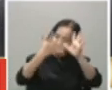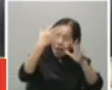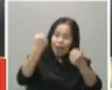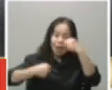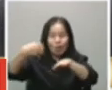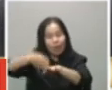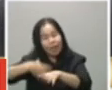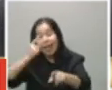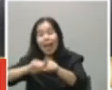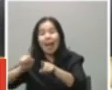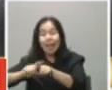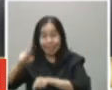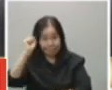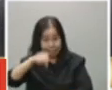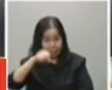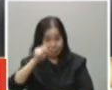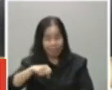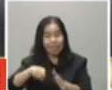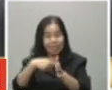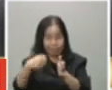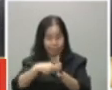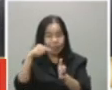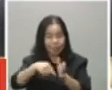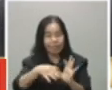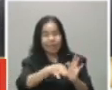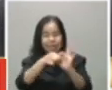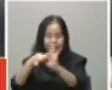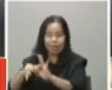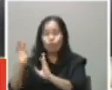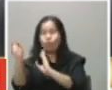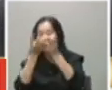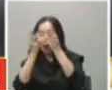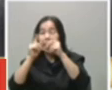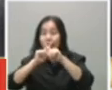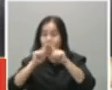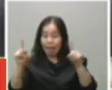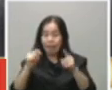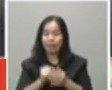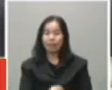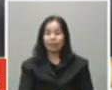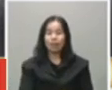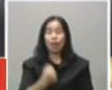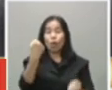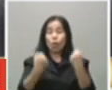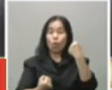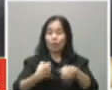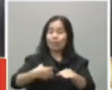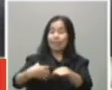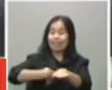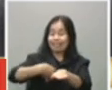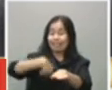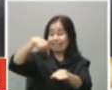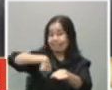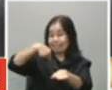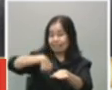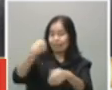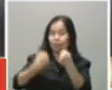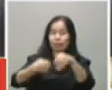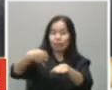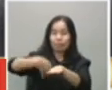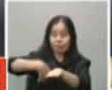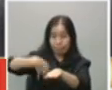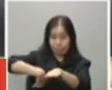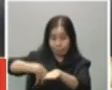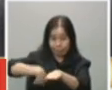สาเหตุสำคัญเกิดจากควันพิษของท่อไอเสียรถยนต์ครับแล้วร